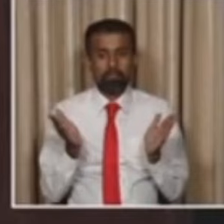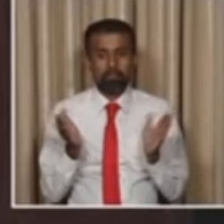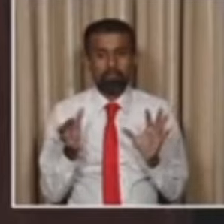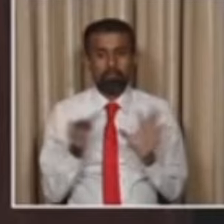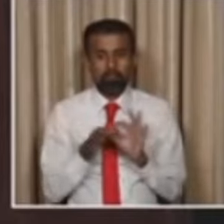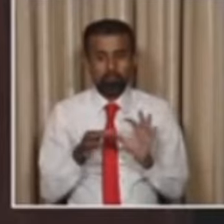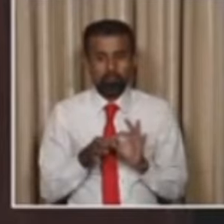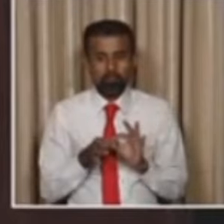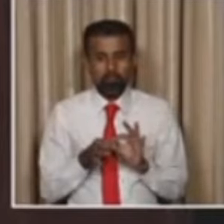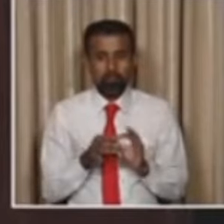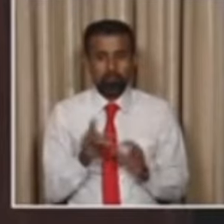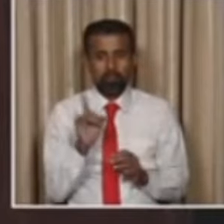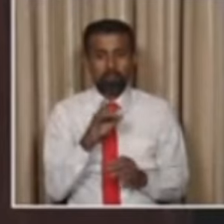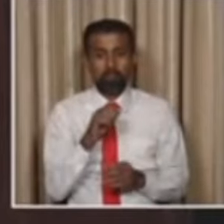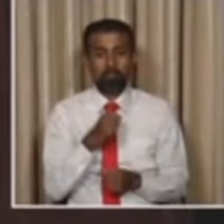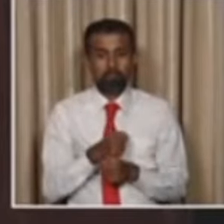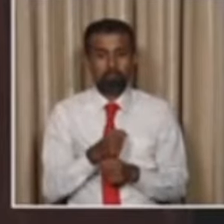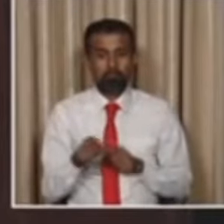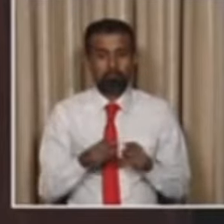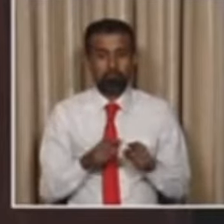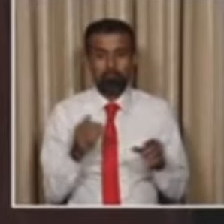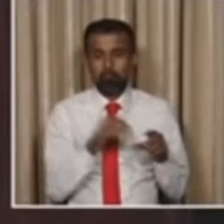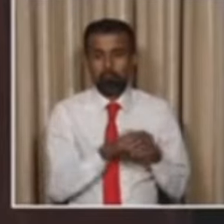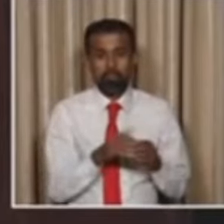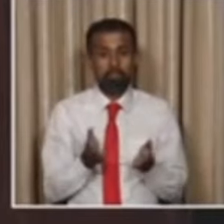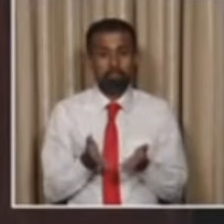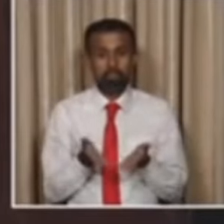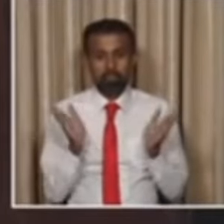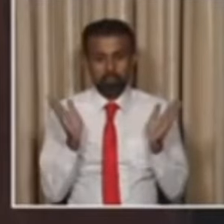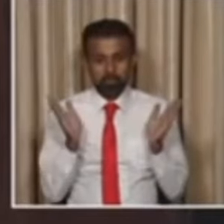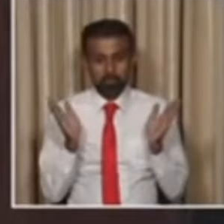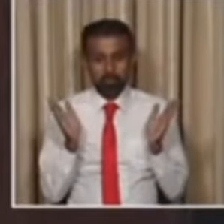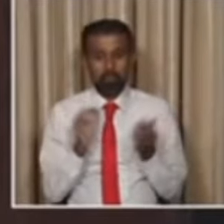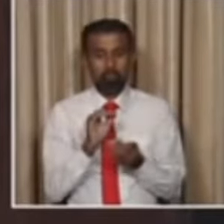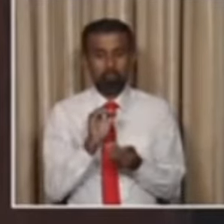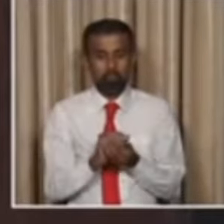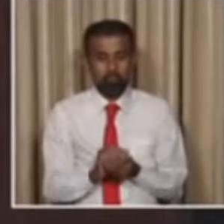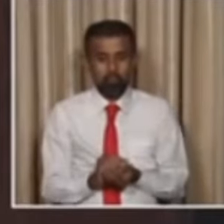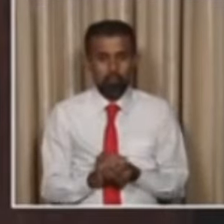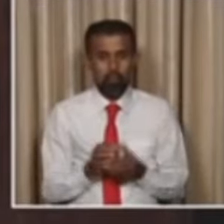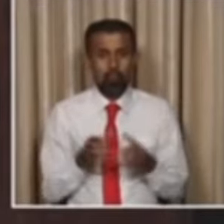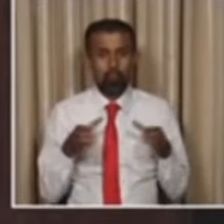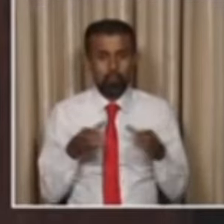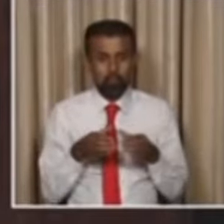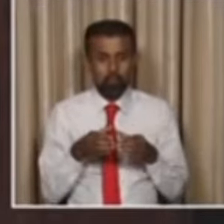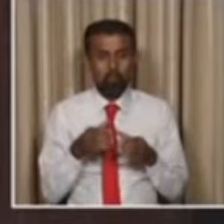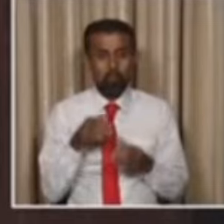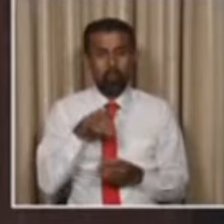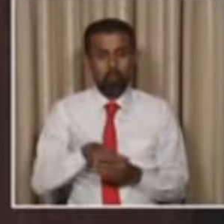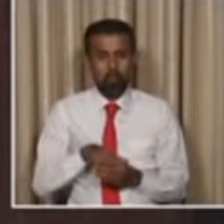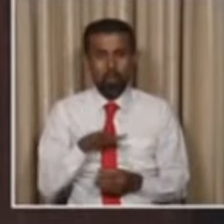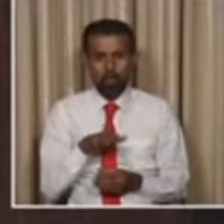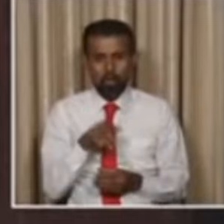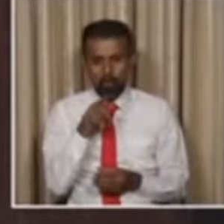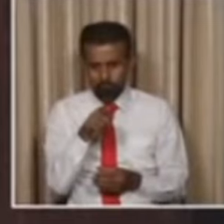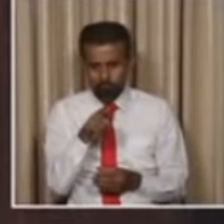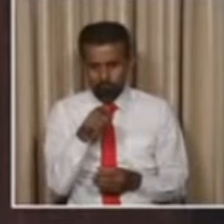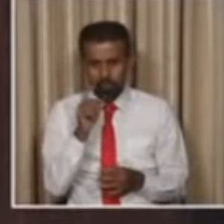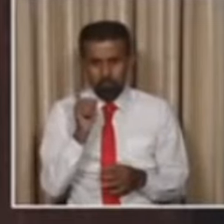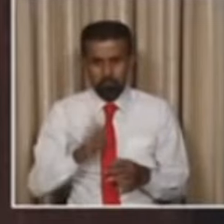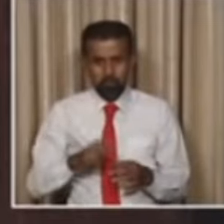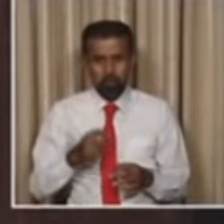ඉන්දියාව ඍජුව රජයක් විදිහට මේක මැදිහත් වුණාගෙන හැබැයි ඉන්දියාවේ රැකවරණය ලැබෙන කොටසකුත් මේක තුළ හිටියද කියන ප්‍රශ්නයකුත්